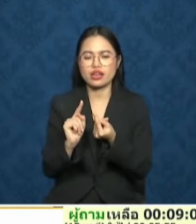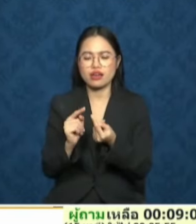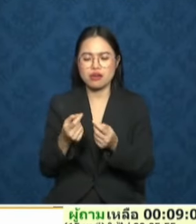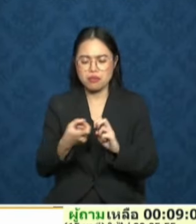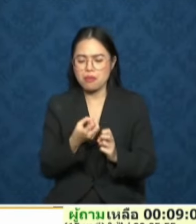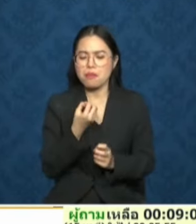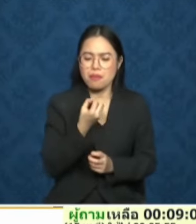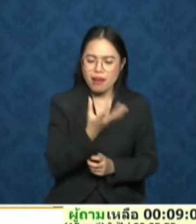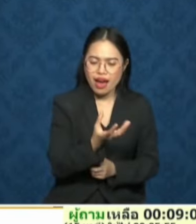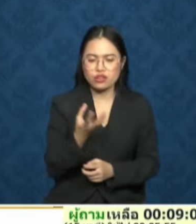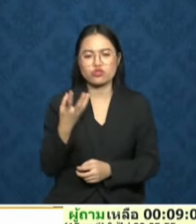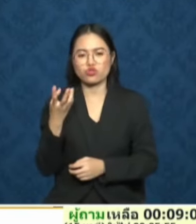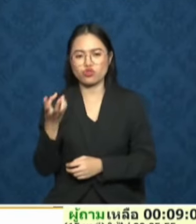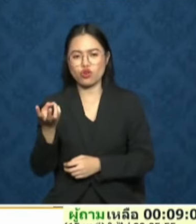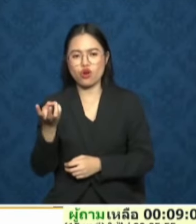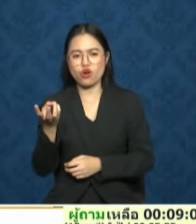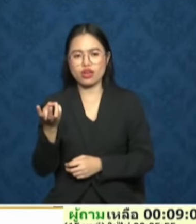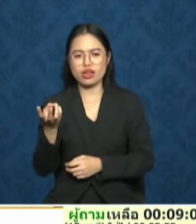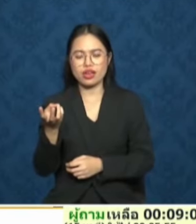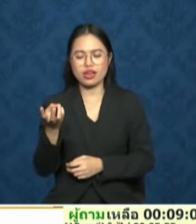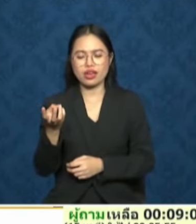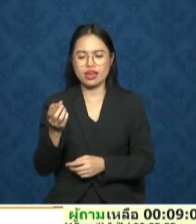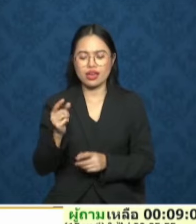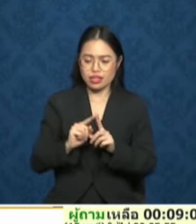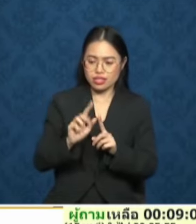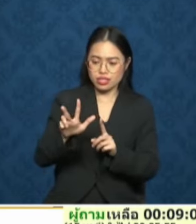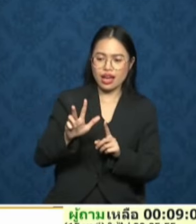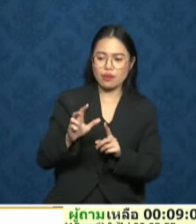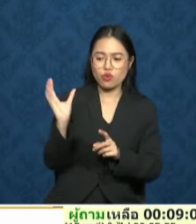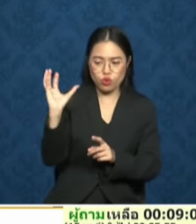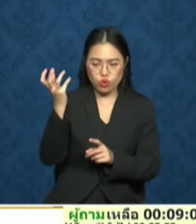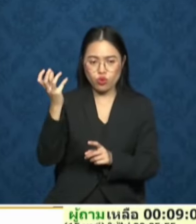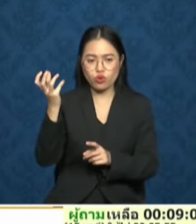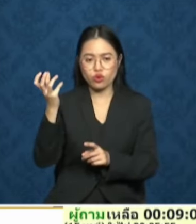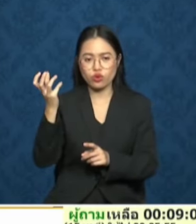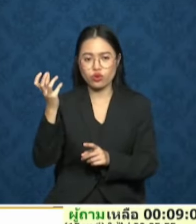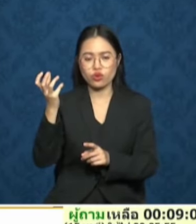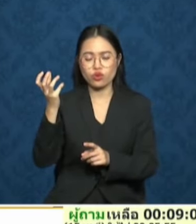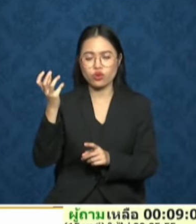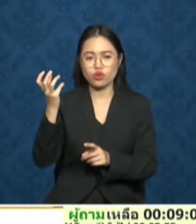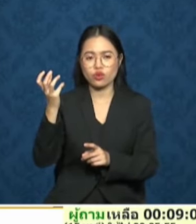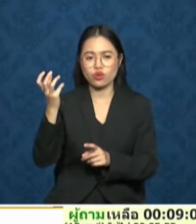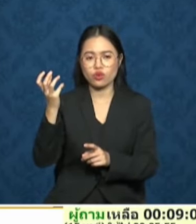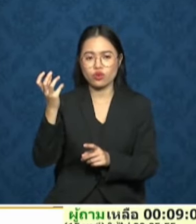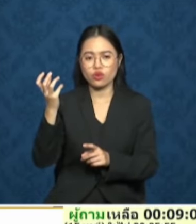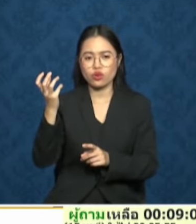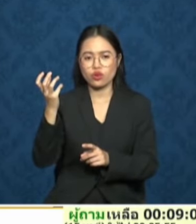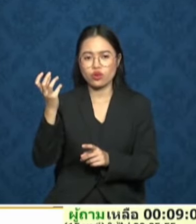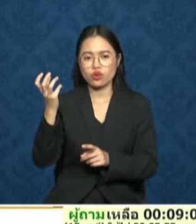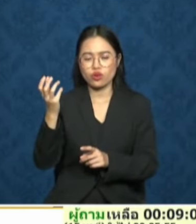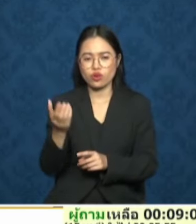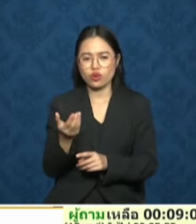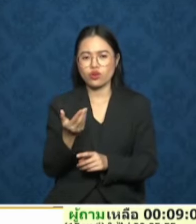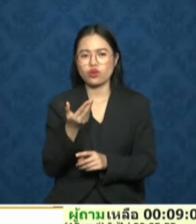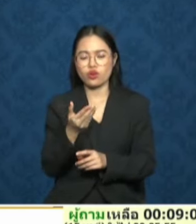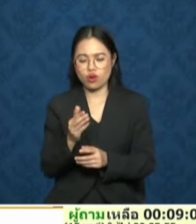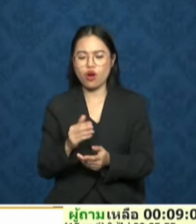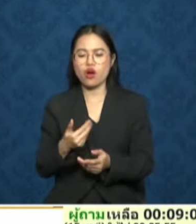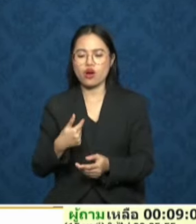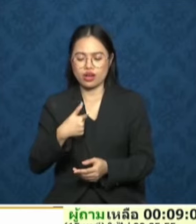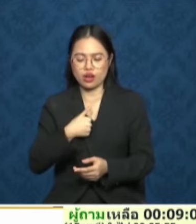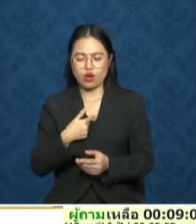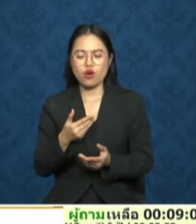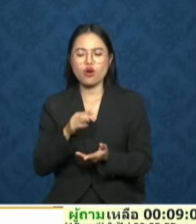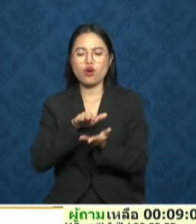มาก ความน้อยการตดอำดับ ลำดับสามของโลก ซึ่งก่อนอื่นเลย ตฉักตยอมรบก่อน